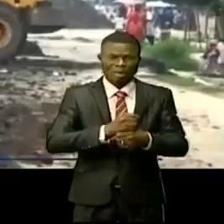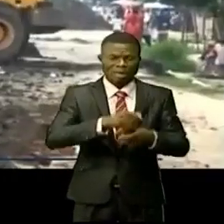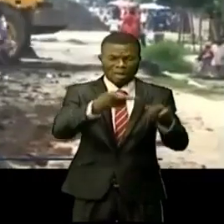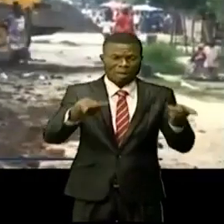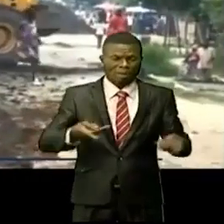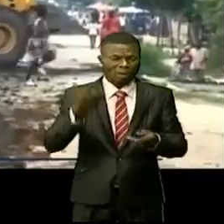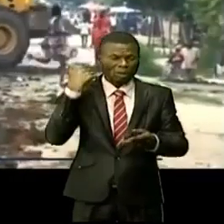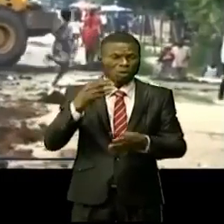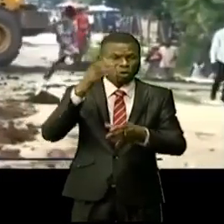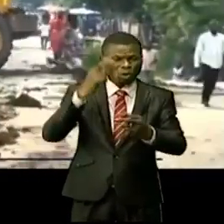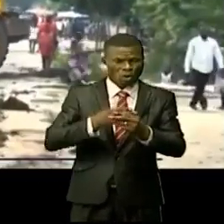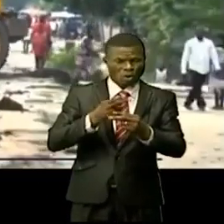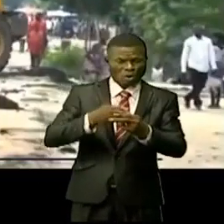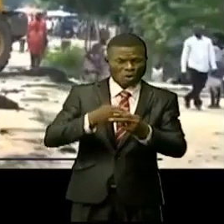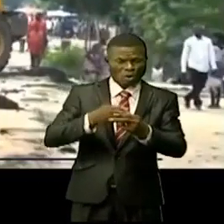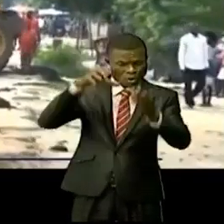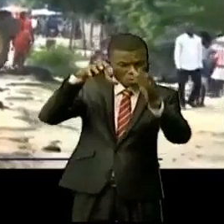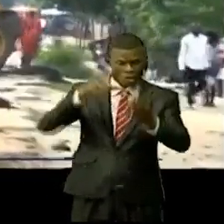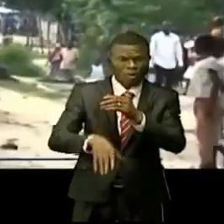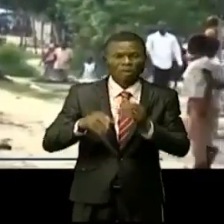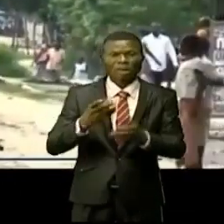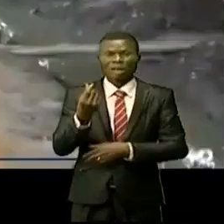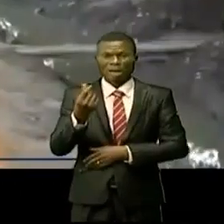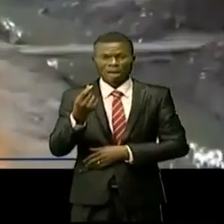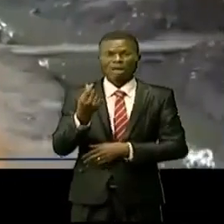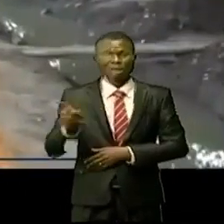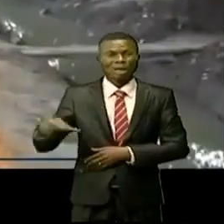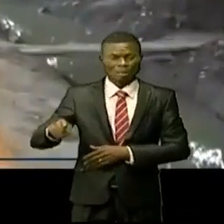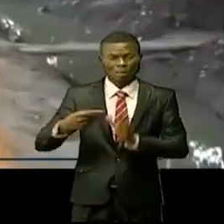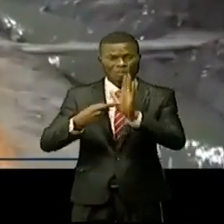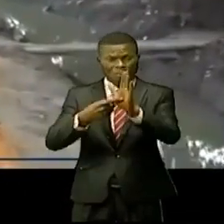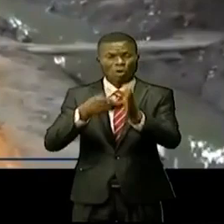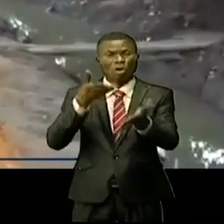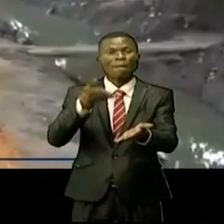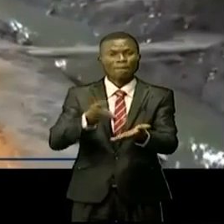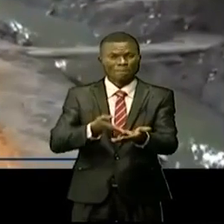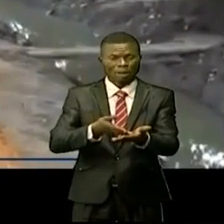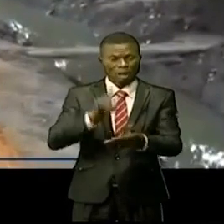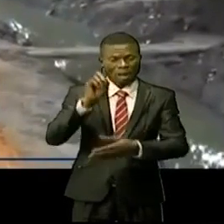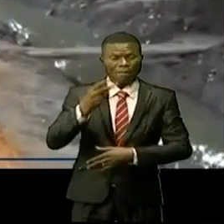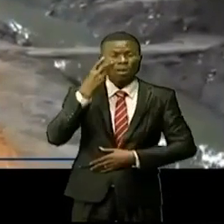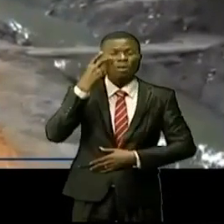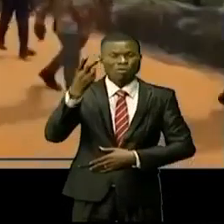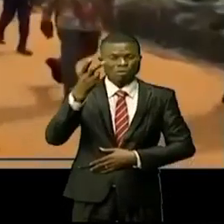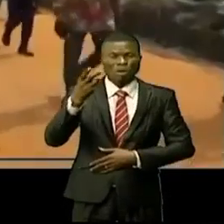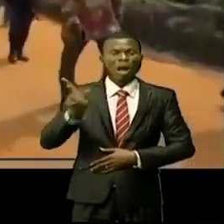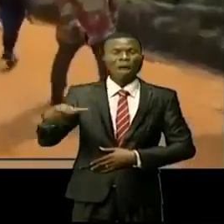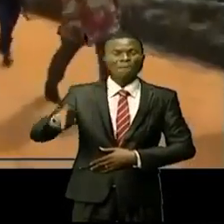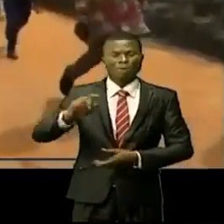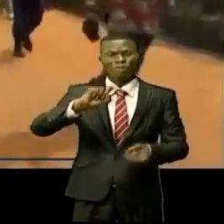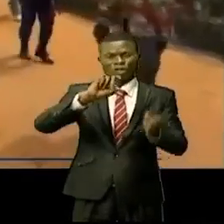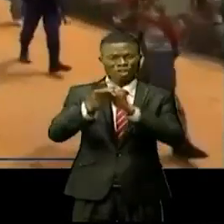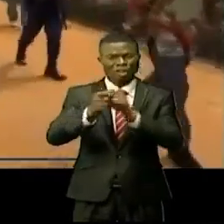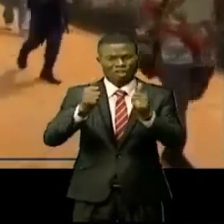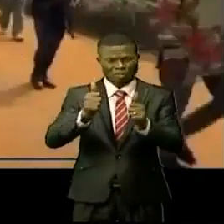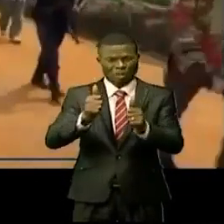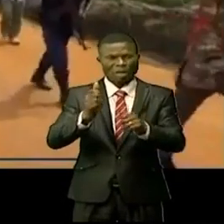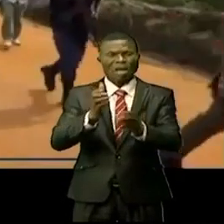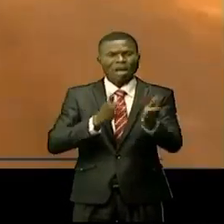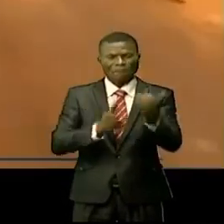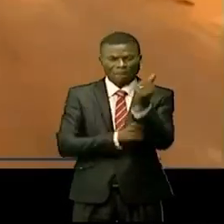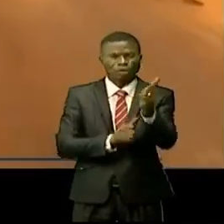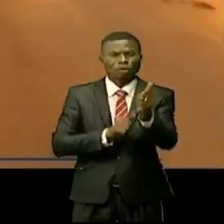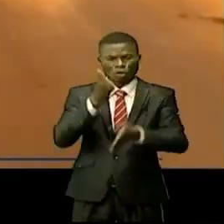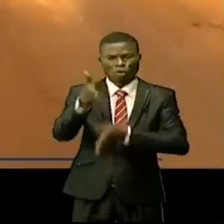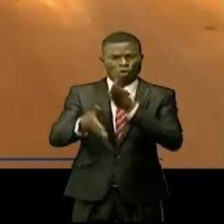Les finances de la province doivent sur les effets, Maurice Abiyoussakapela veut voir Kisangani en circulation fluide et la